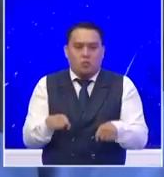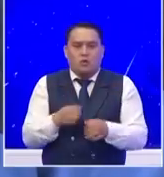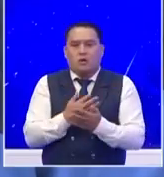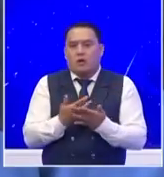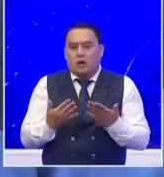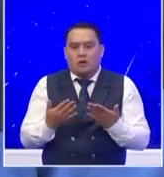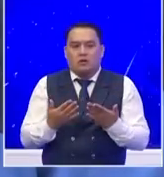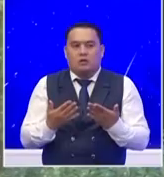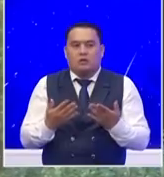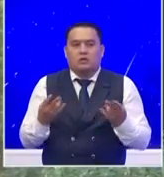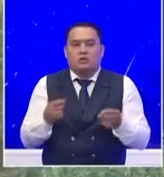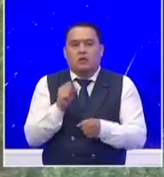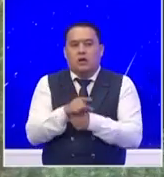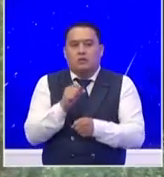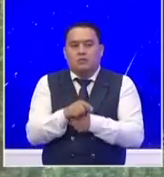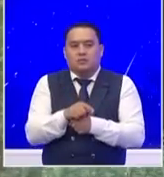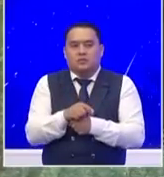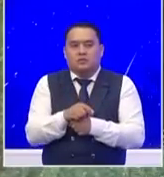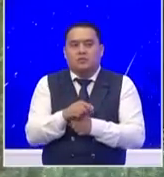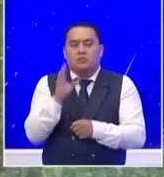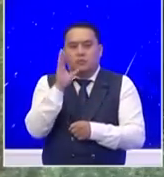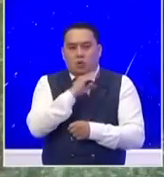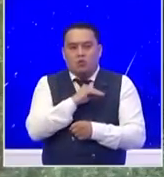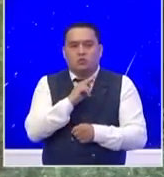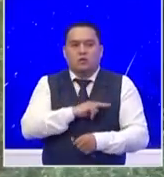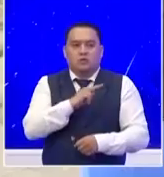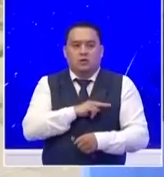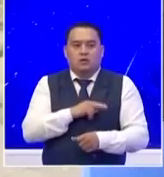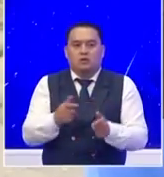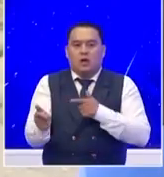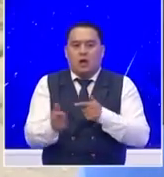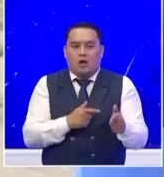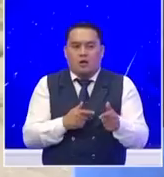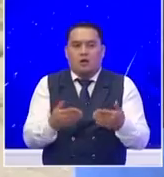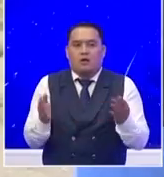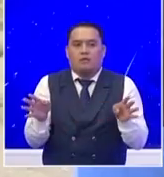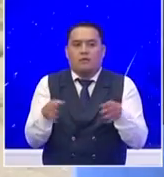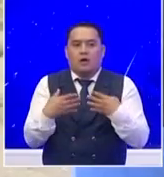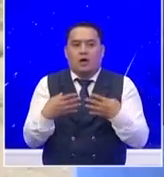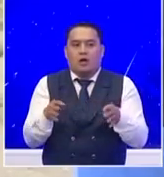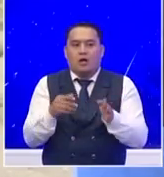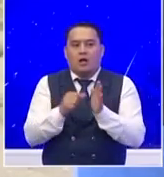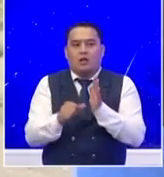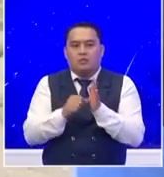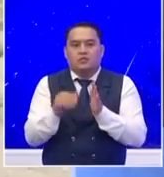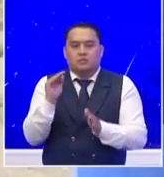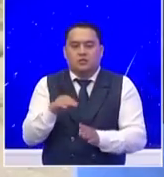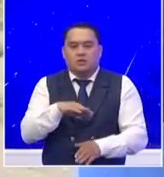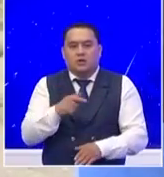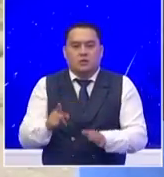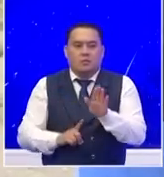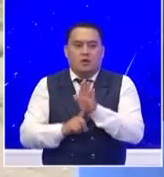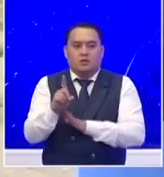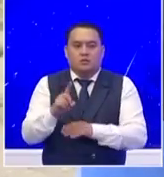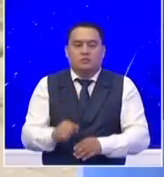тағы да осында ел не келіп тапсырады, жаңа каталогпен жұмыс дейміз. Дайын апарып қоя салатын қақпаларыңыз 60 мың теңгеден басталады да. Содан